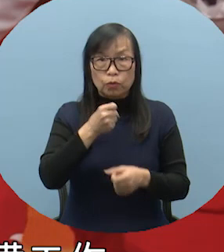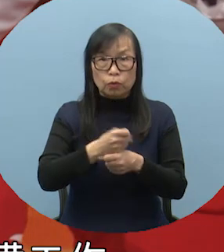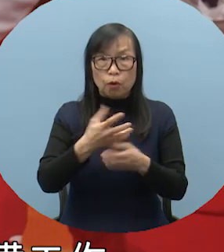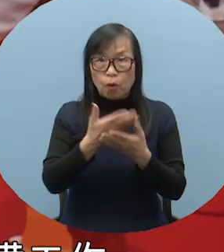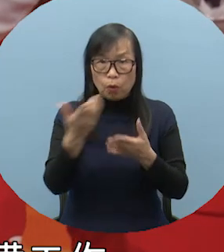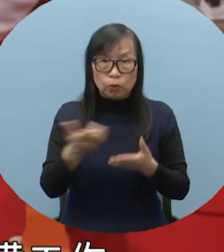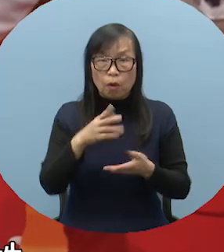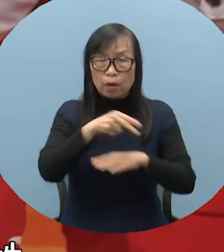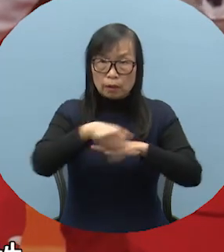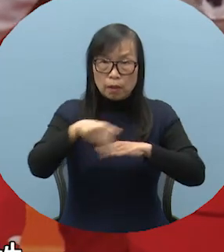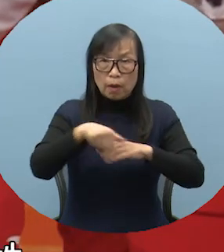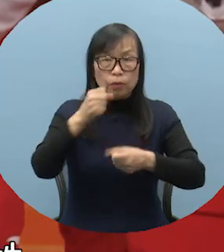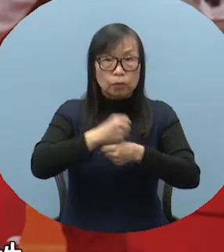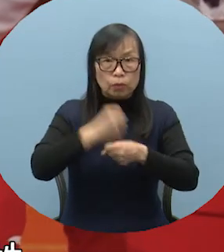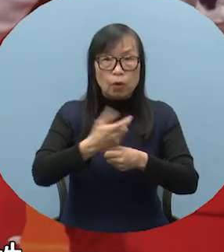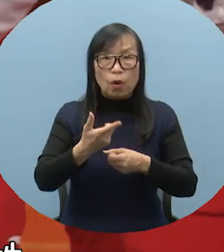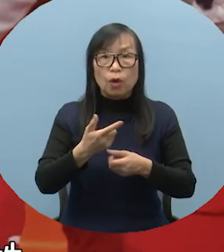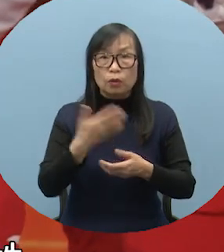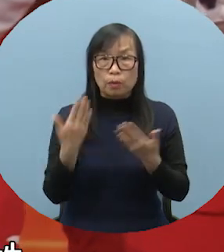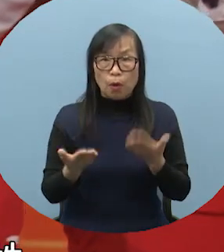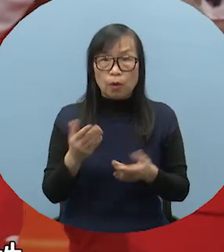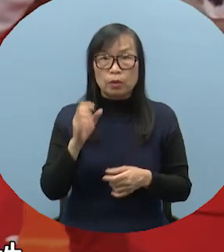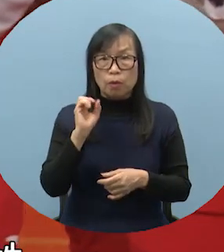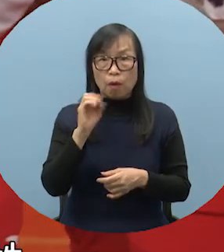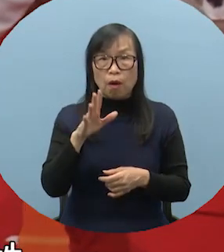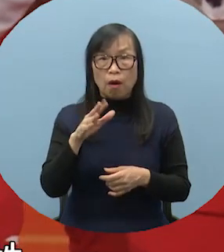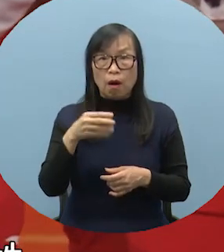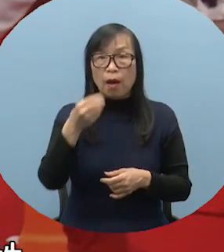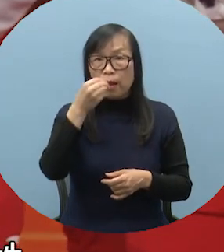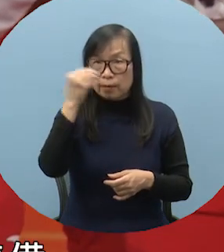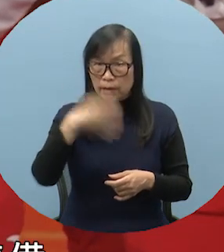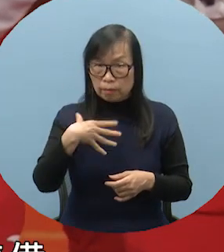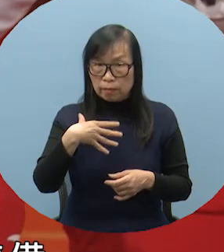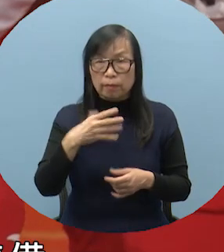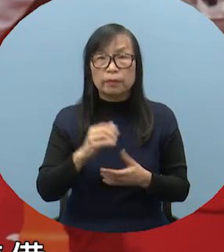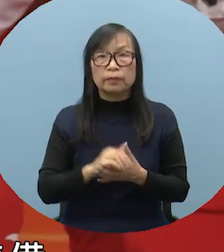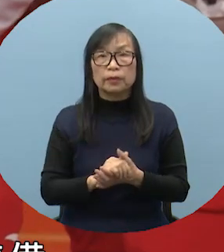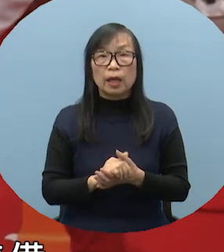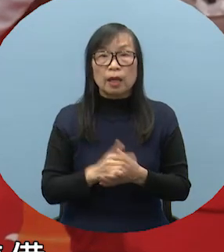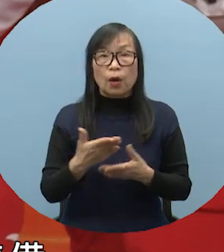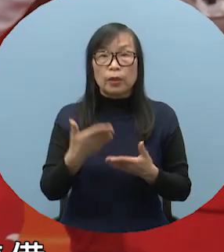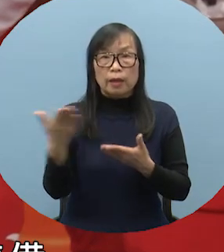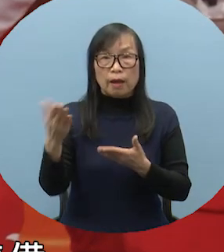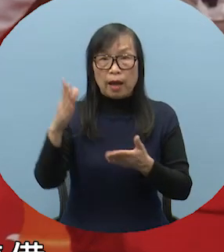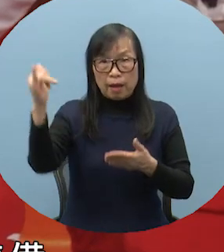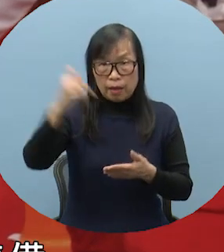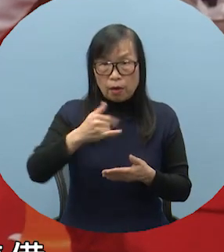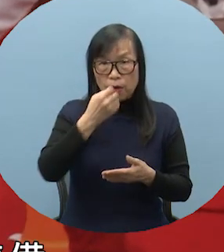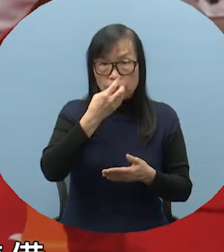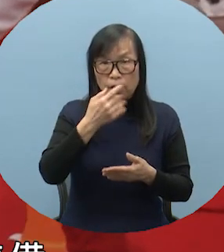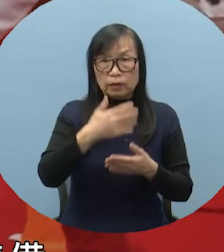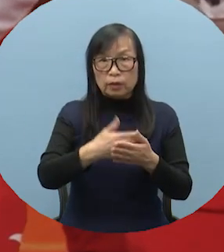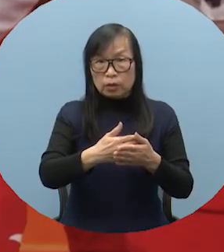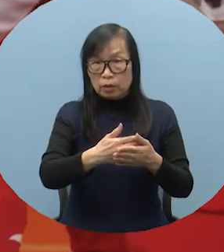的筹备工作，甚至可以说是做了牺牲的，因为他们在抵港之前要做很多